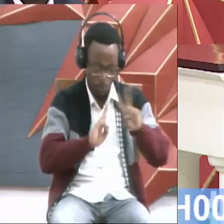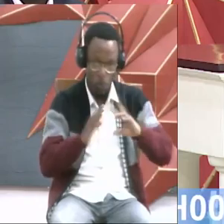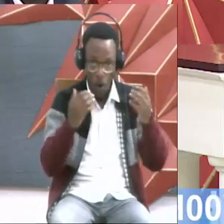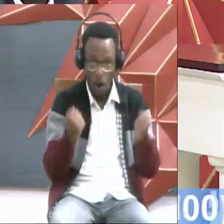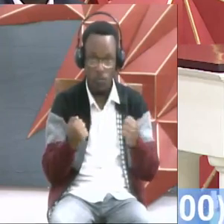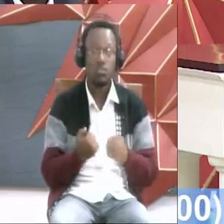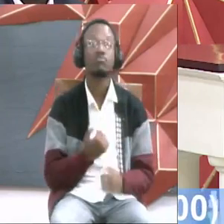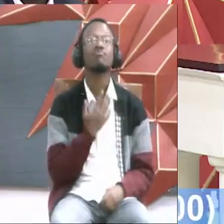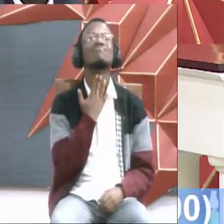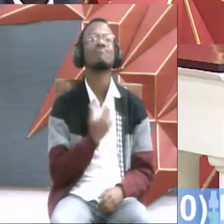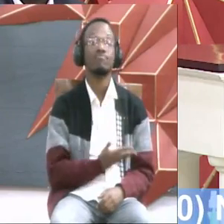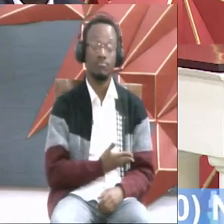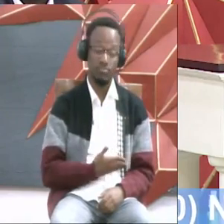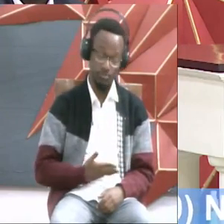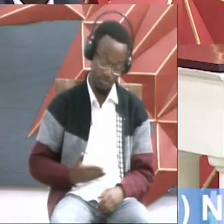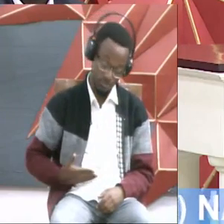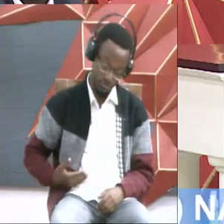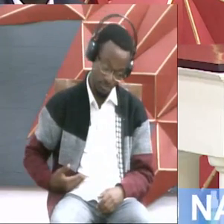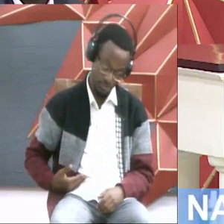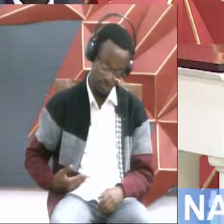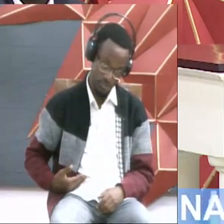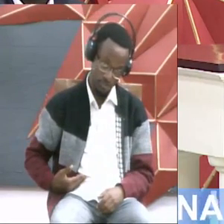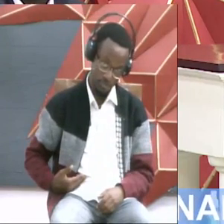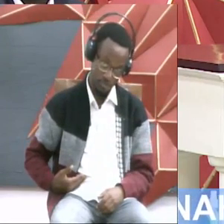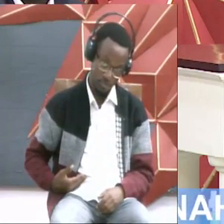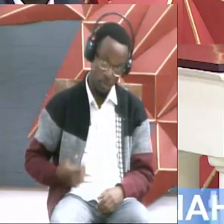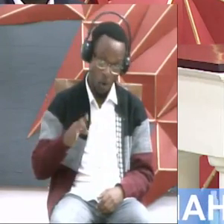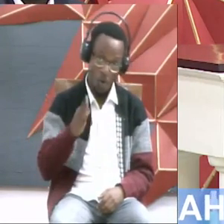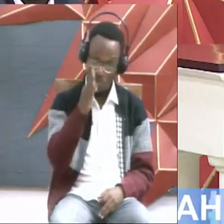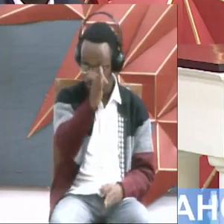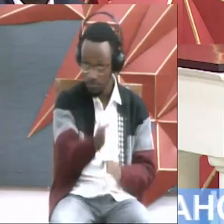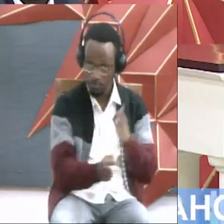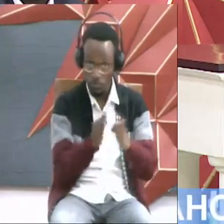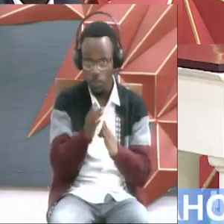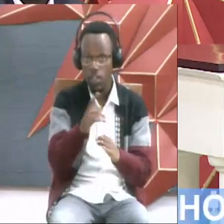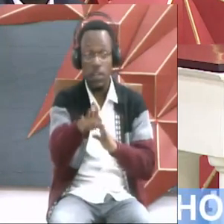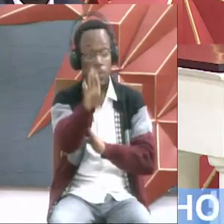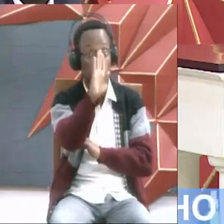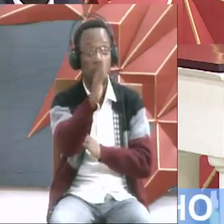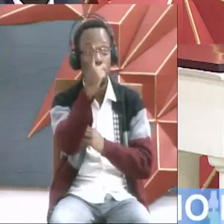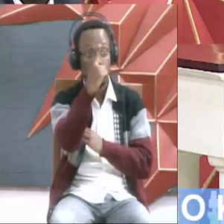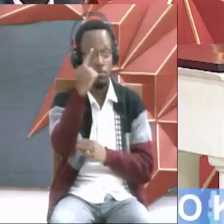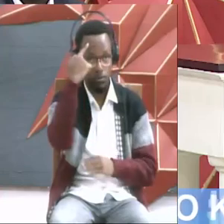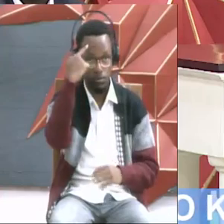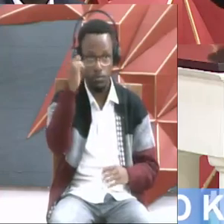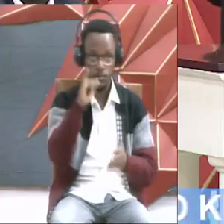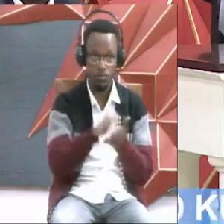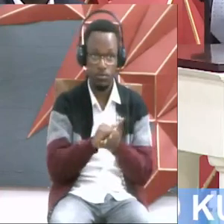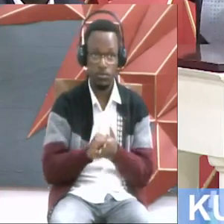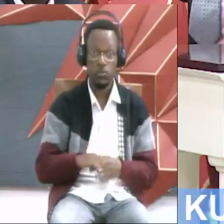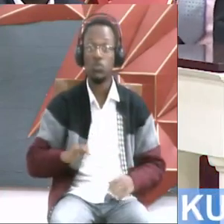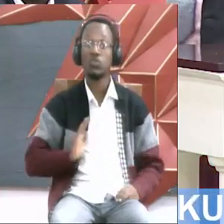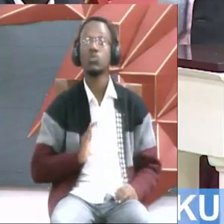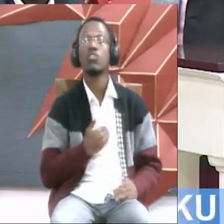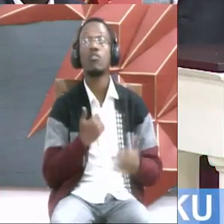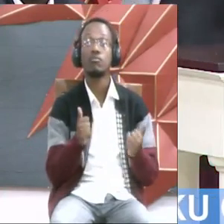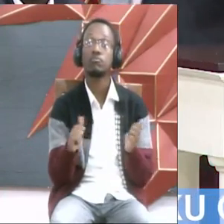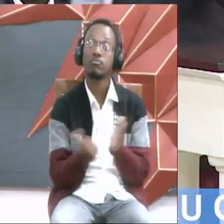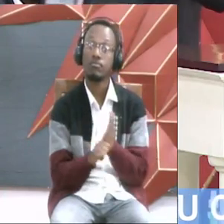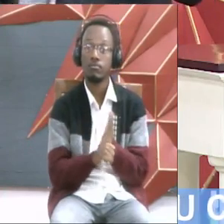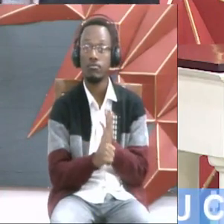faim. Abafite inzara n'inyota. Burya Imana izi yuko tugira ibibazo.